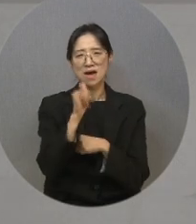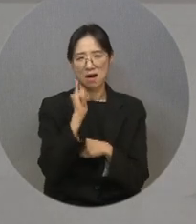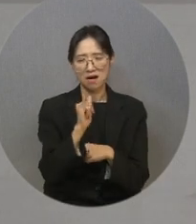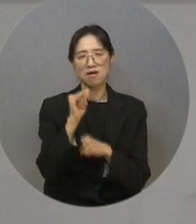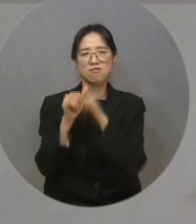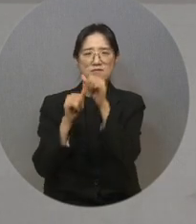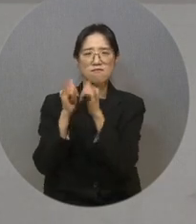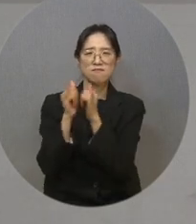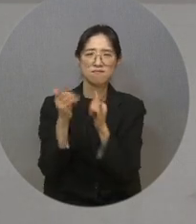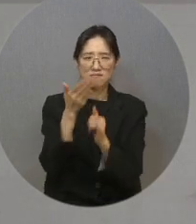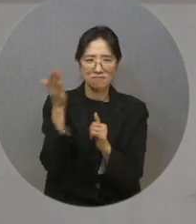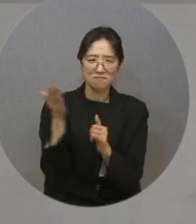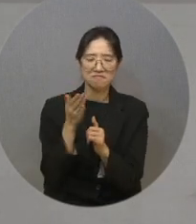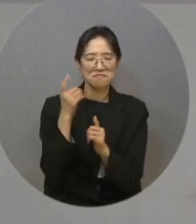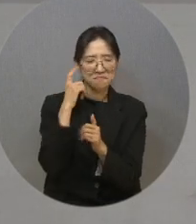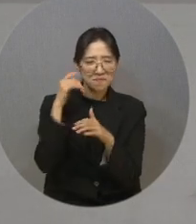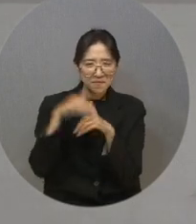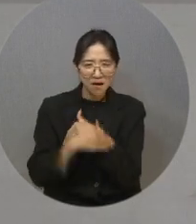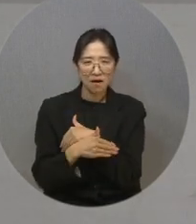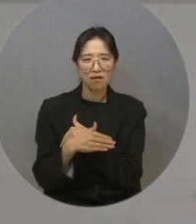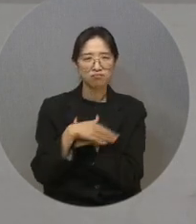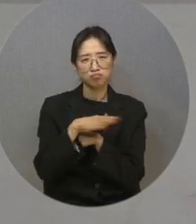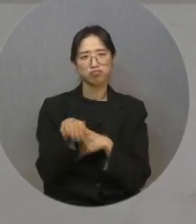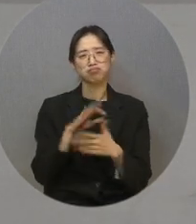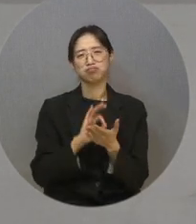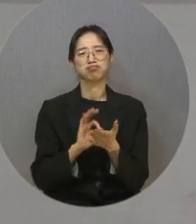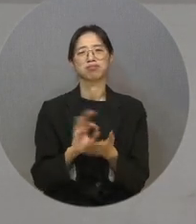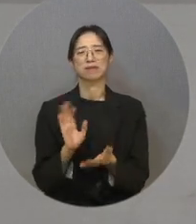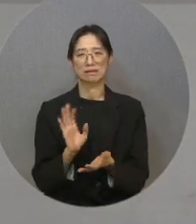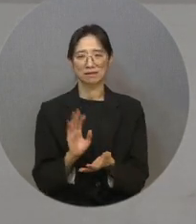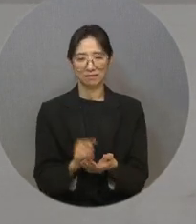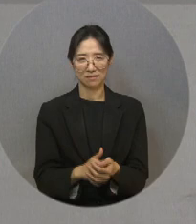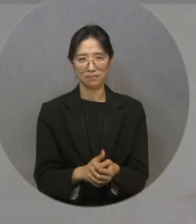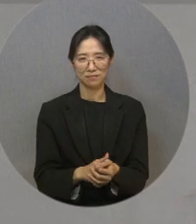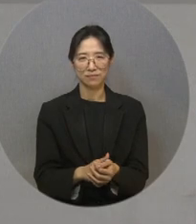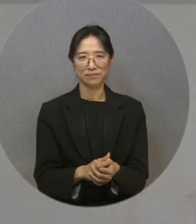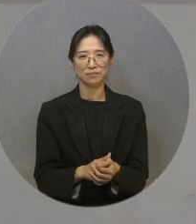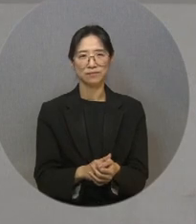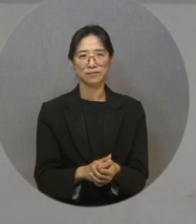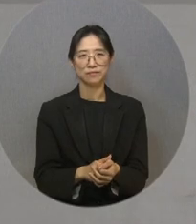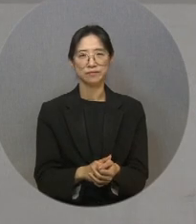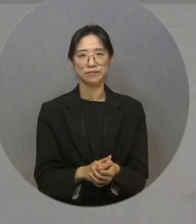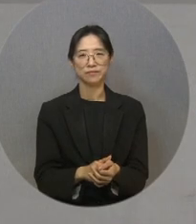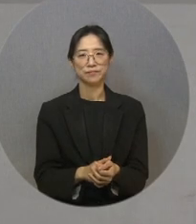갖고 선인들의 이상을 갖고 있음에도 우리는 쓰지 않고 사는 거예요.